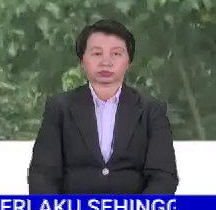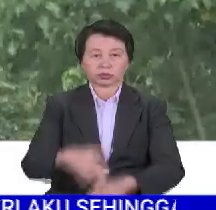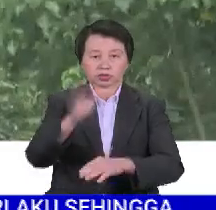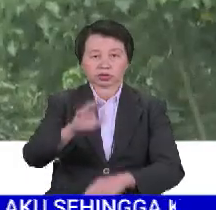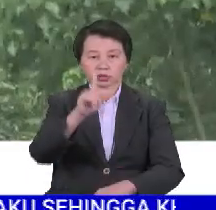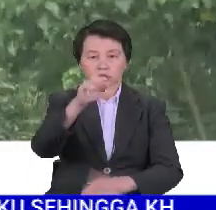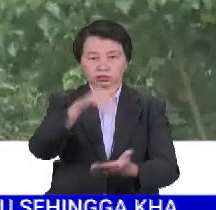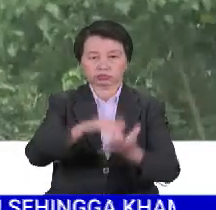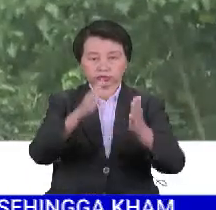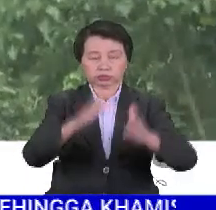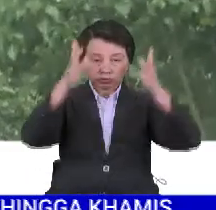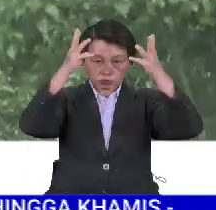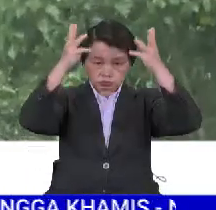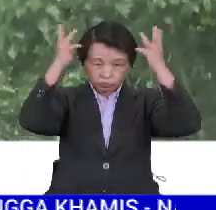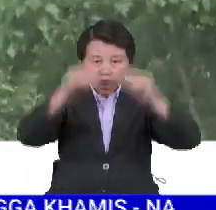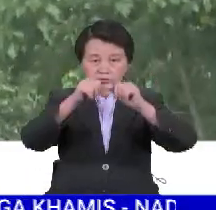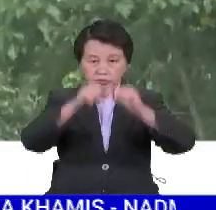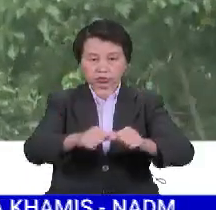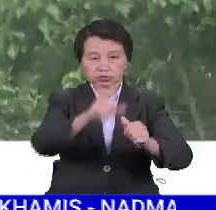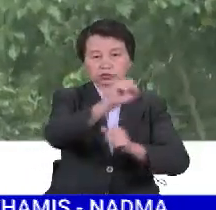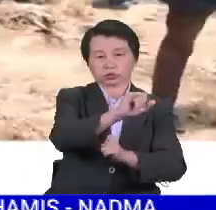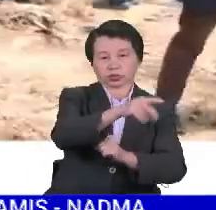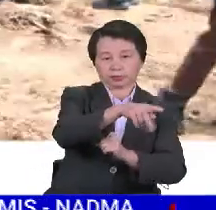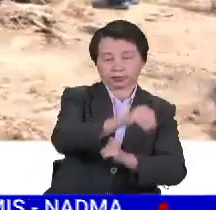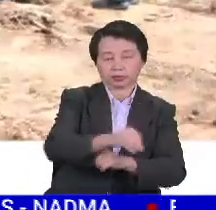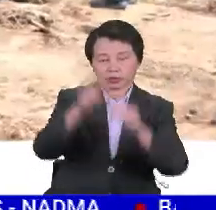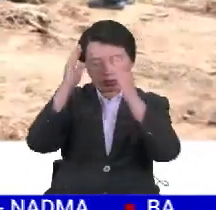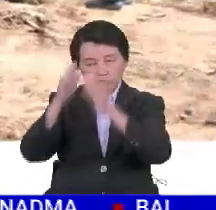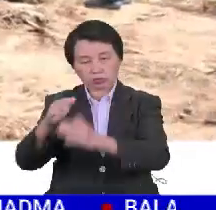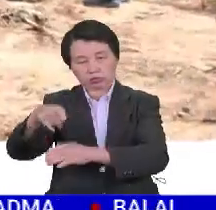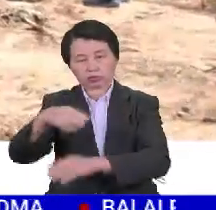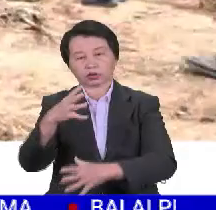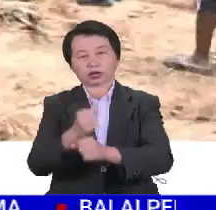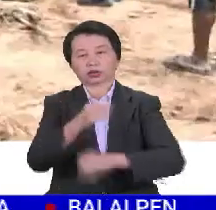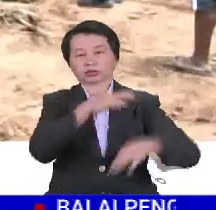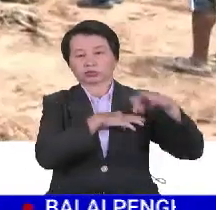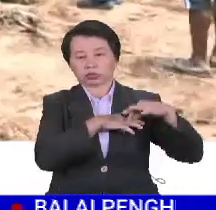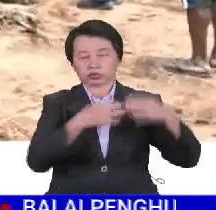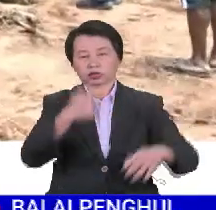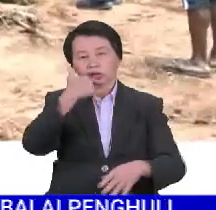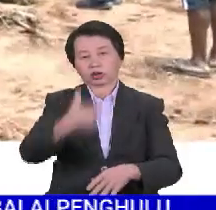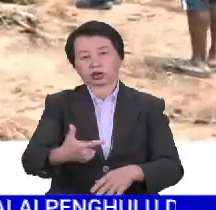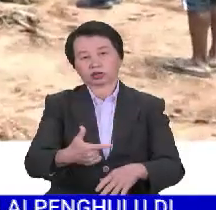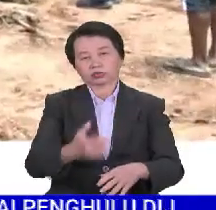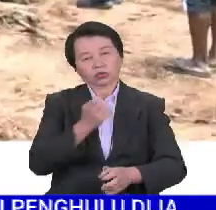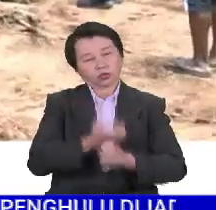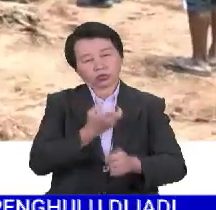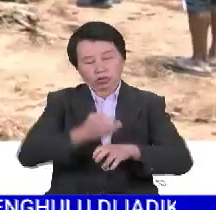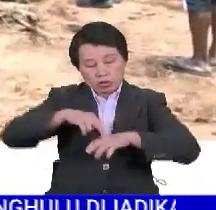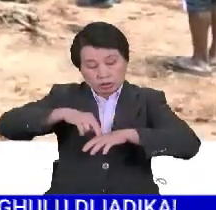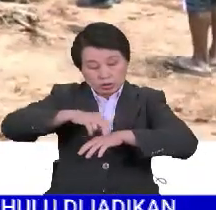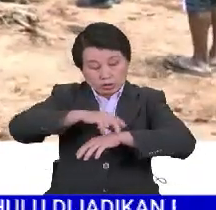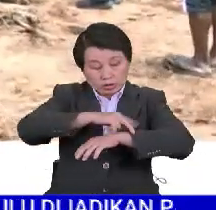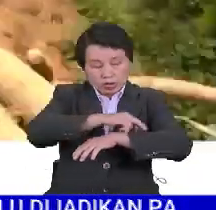Lebih 1,000 penduduk orang asli yang menetap di Pos Simpor dan Pos Gop bakal mendapat manfaat setelah lama bertarung nyawa melalui